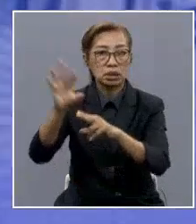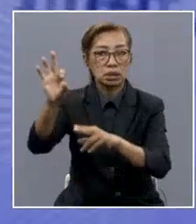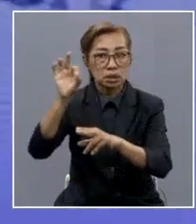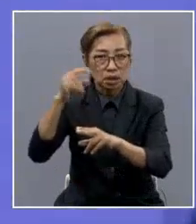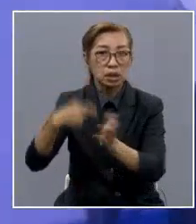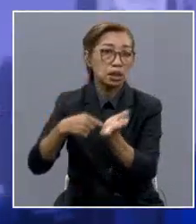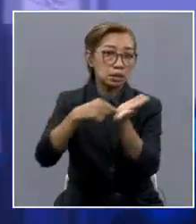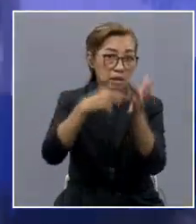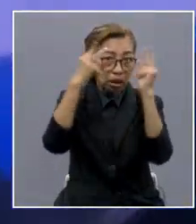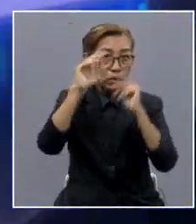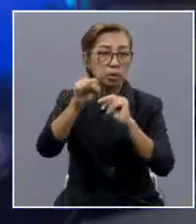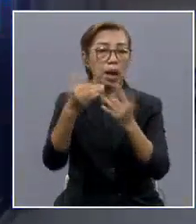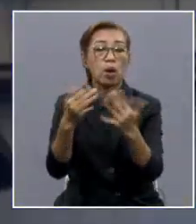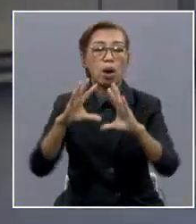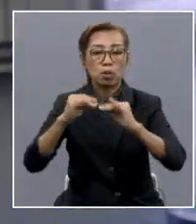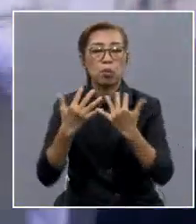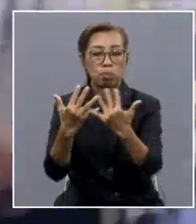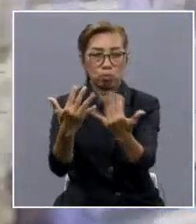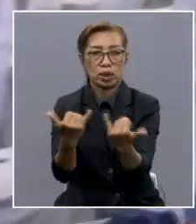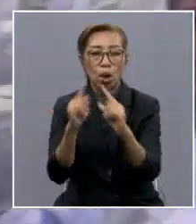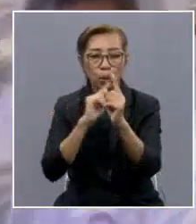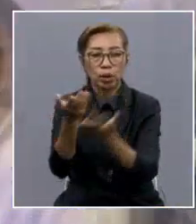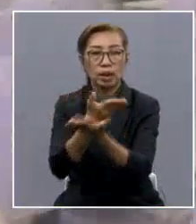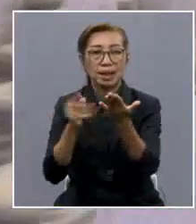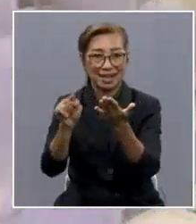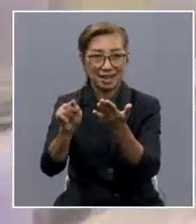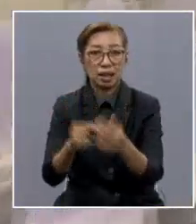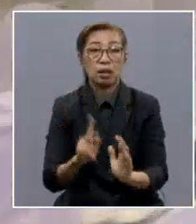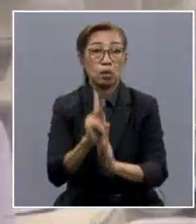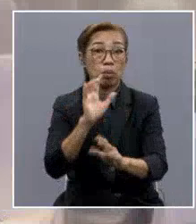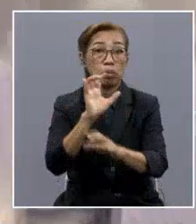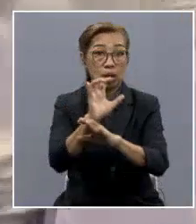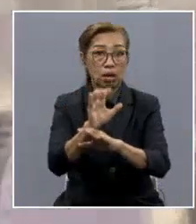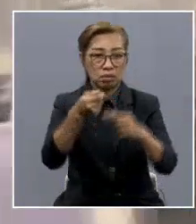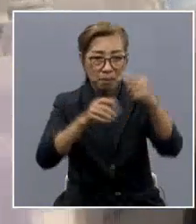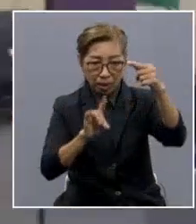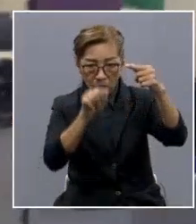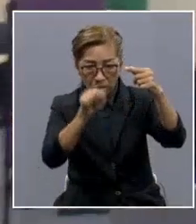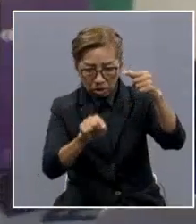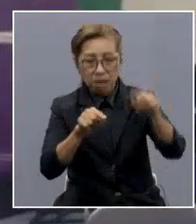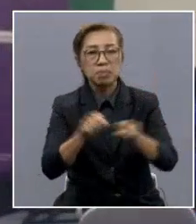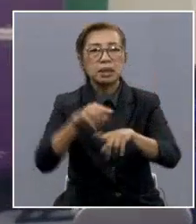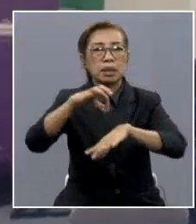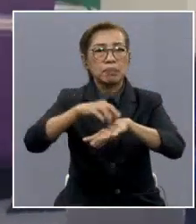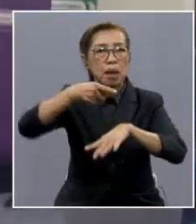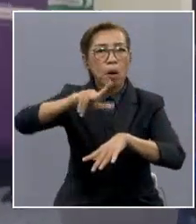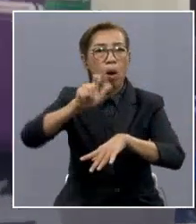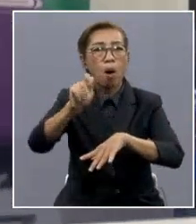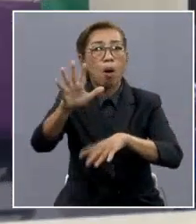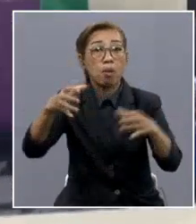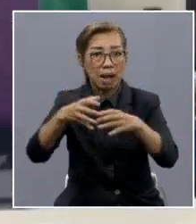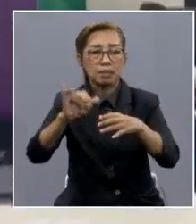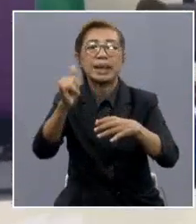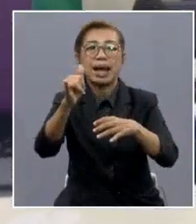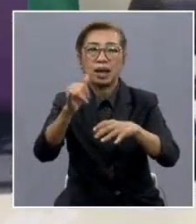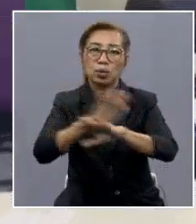ยกัน8ประเด็นที่ว่าเนี่ยหนึ่งในนั้นเนี่ยก็คืออย่างเรื่องของการยกเลิกตำแหน่งผอ.พรรคอย่างนี้เป็นต้นด้วยเนี่ยนะครับนอกจากนี้ครับในที่ประชุม